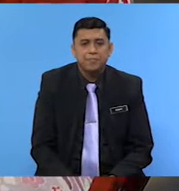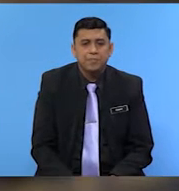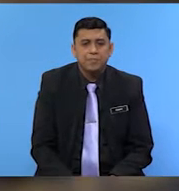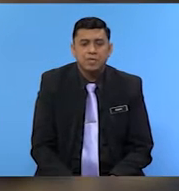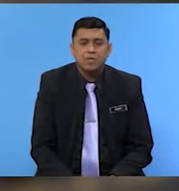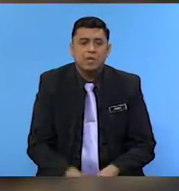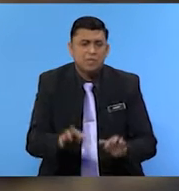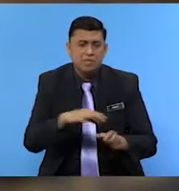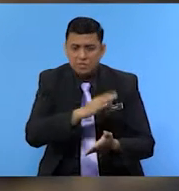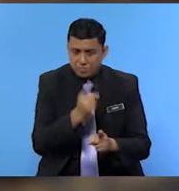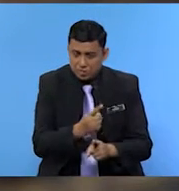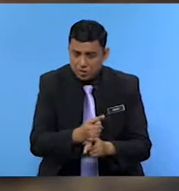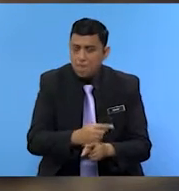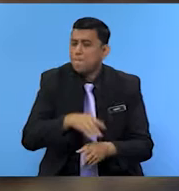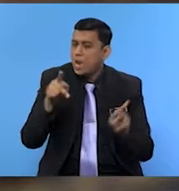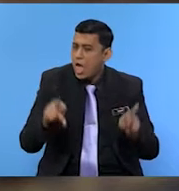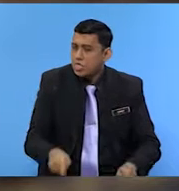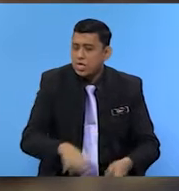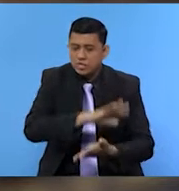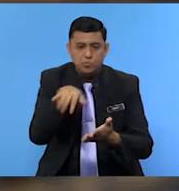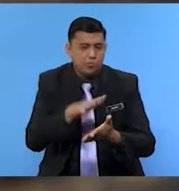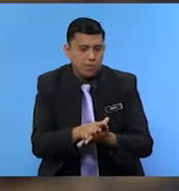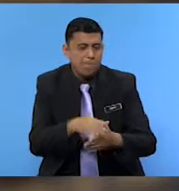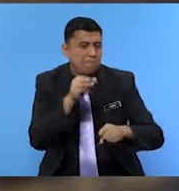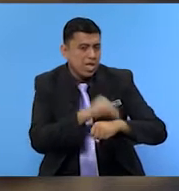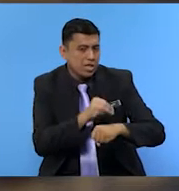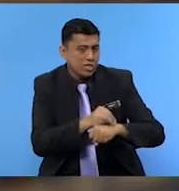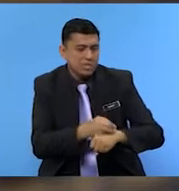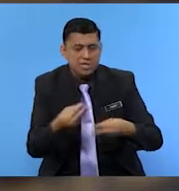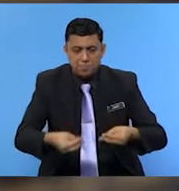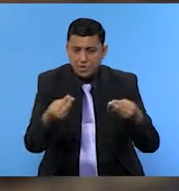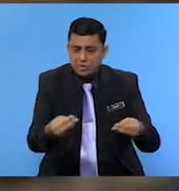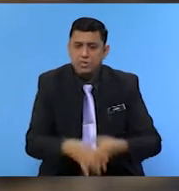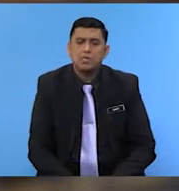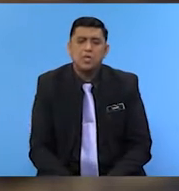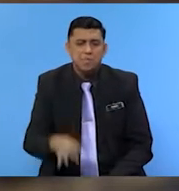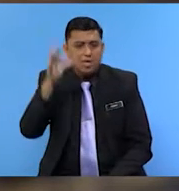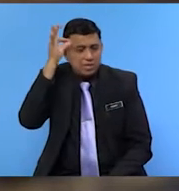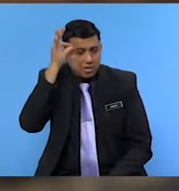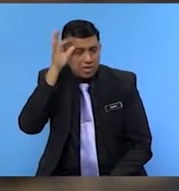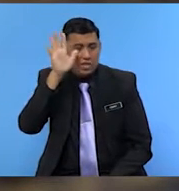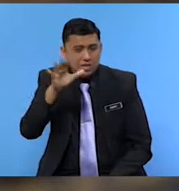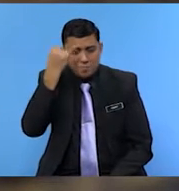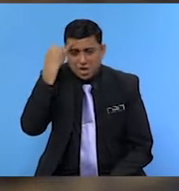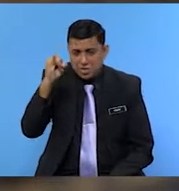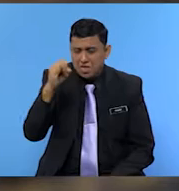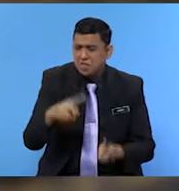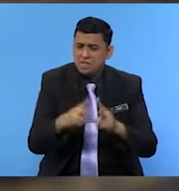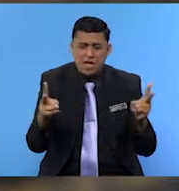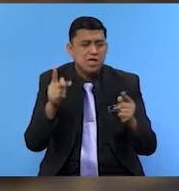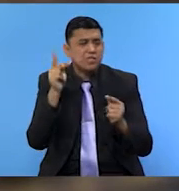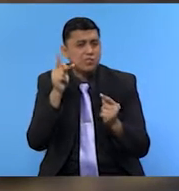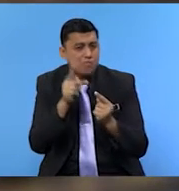Okey, sebenarnya pelajar sekalian, berdasarkan kepanjangan masa yang diperuntukkan iaitu 30 minit, cikgu fikir 5 idea adalah sangat